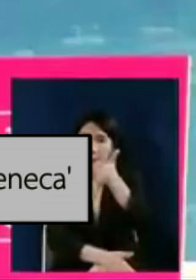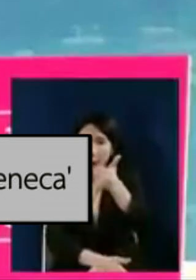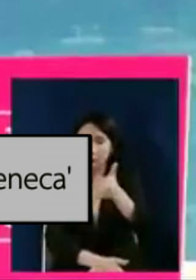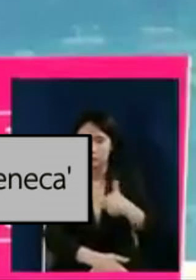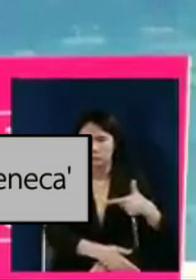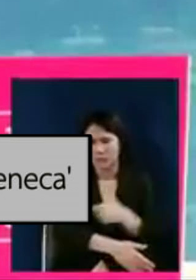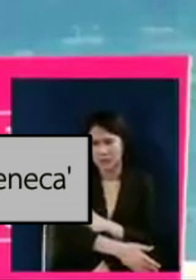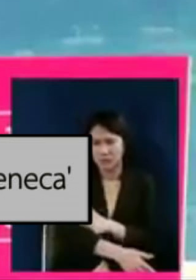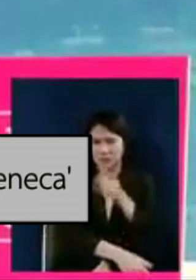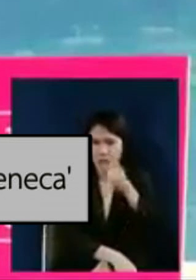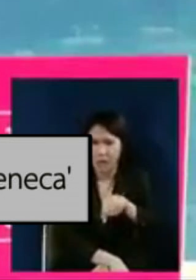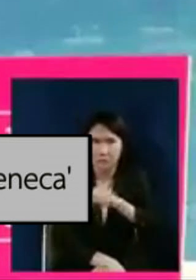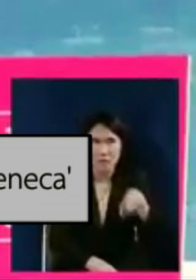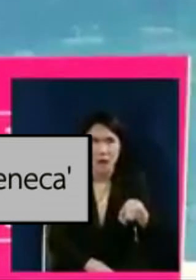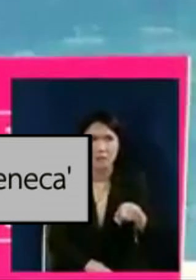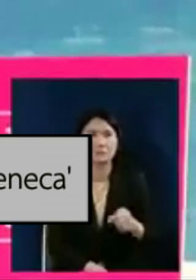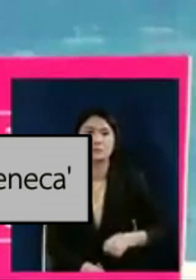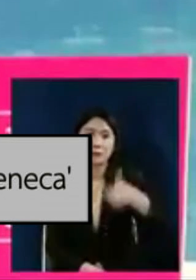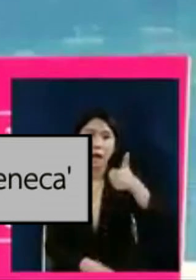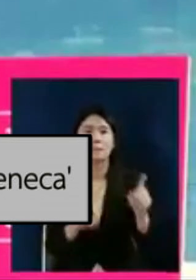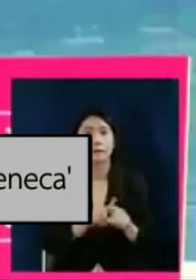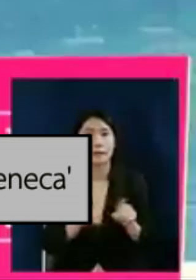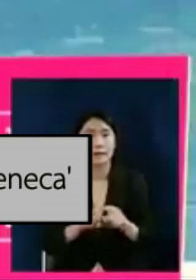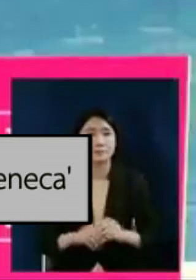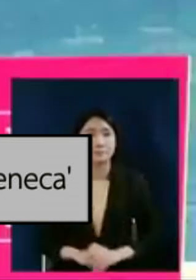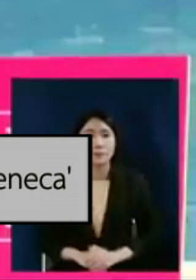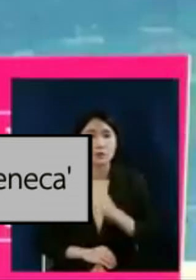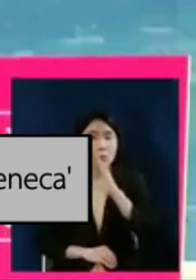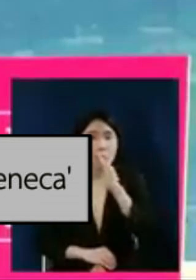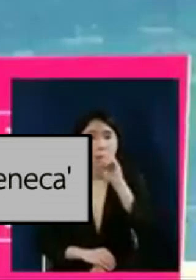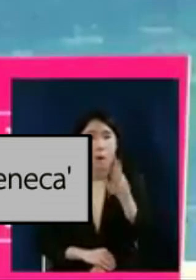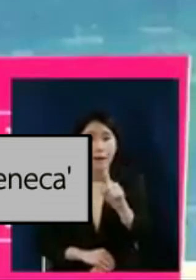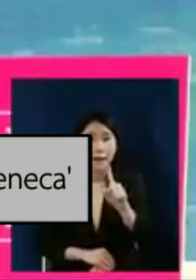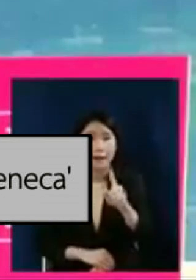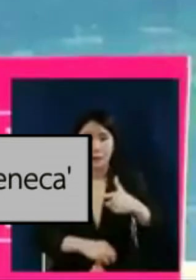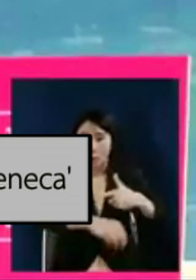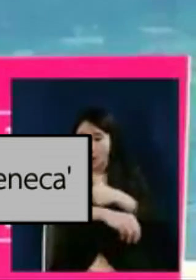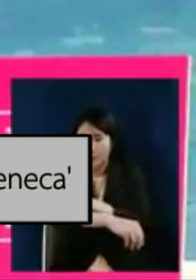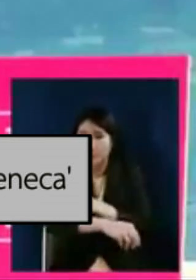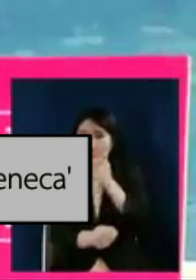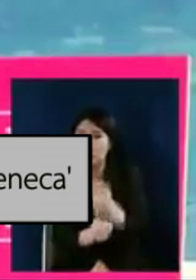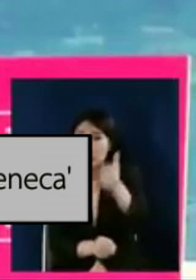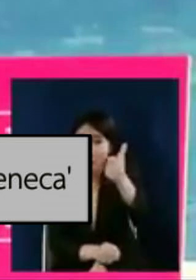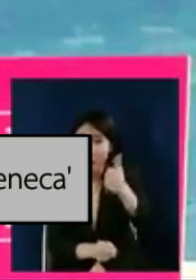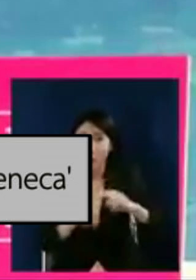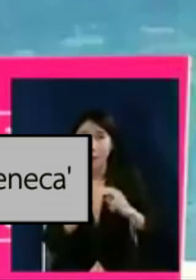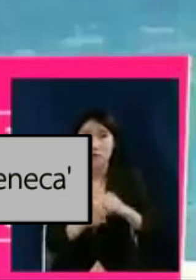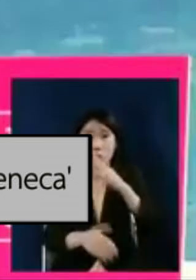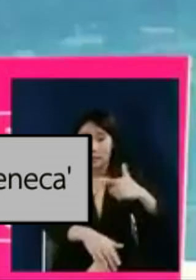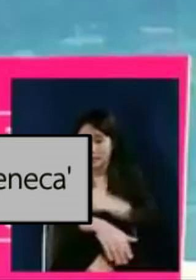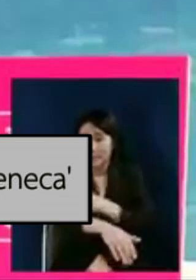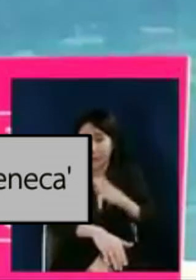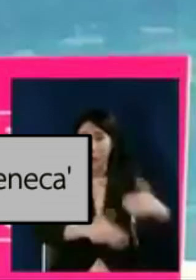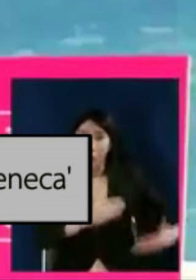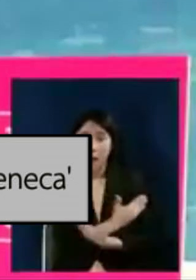แม็กซีนก็ได้จริงไหมครับนะครับถ้าบอกว่าถ้าเกิดจากแม็กซีนเป็นไปได้มั้ยฮะแม็กซิมทำให้เดินตกพ่อได้ไหมครับ